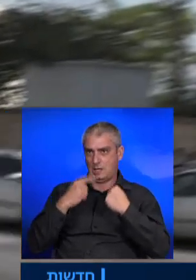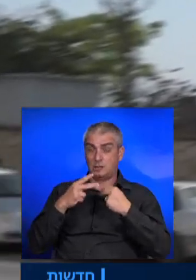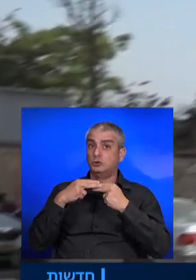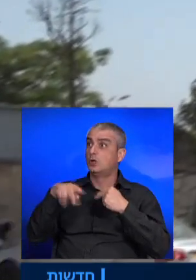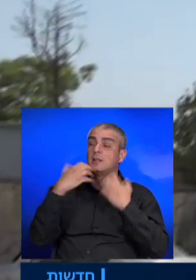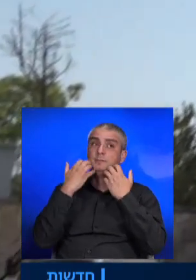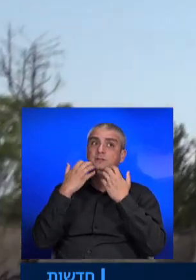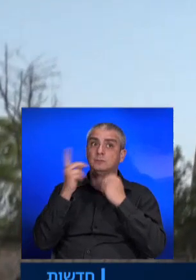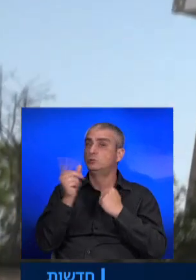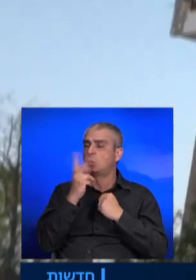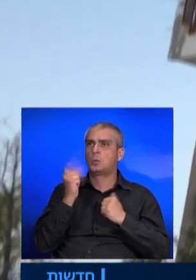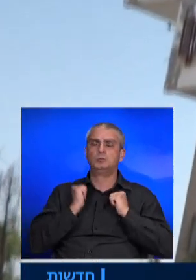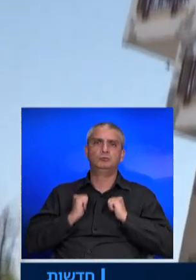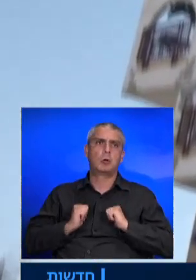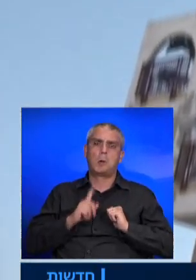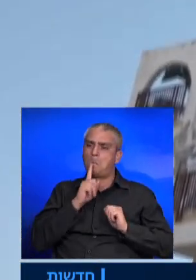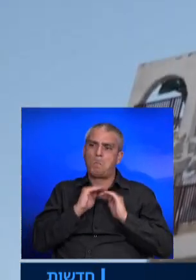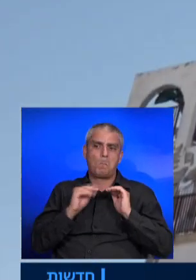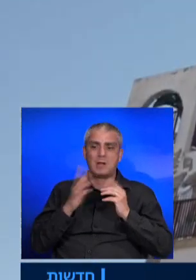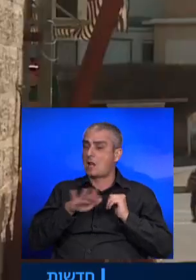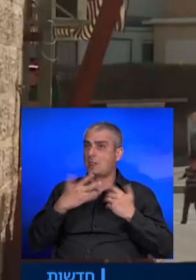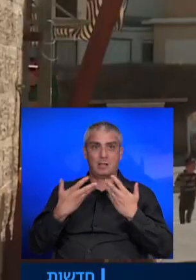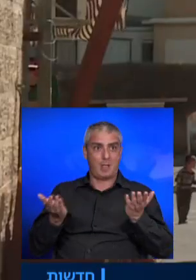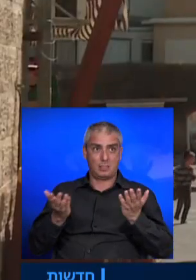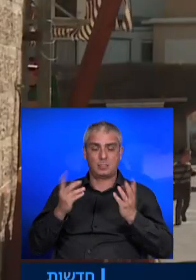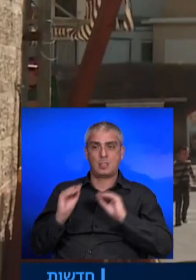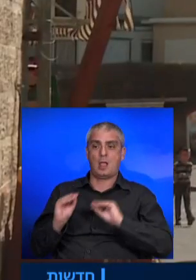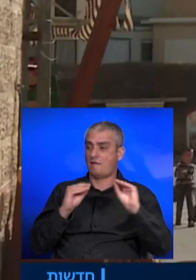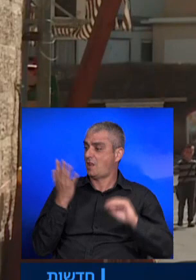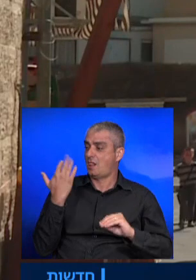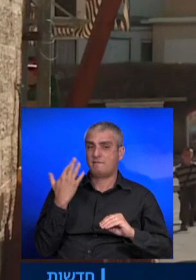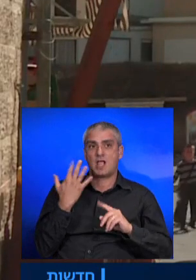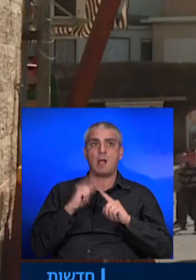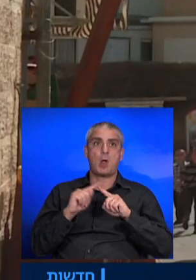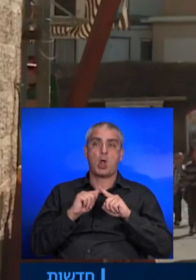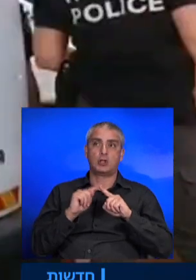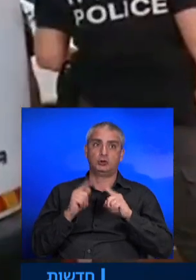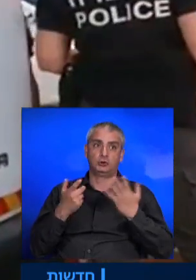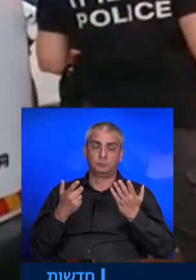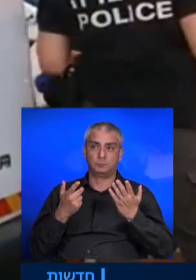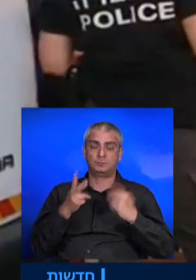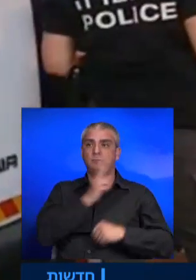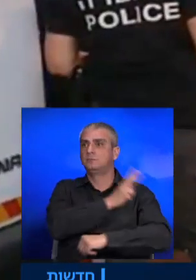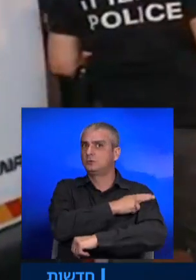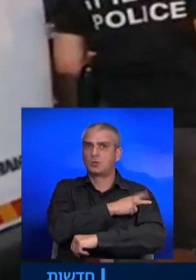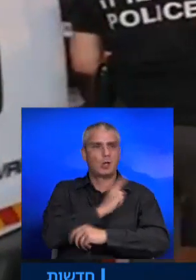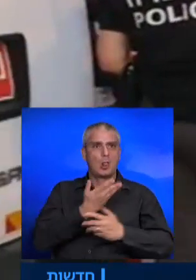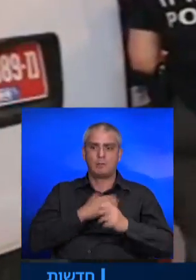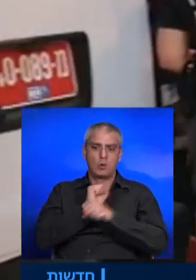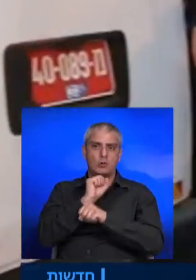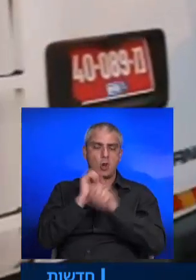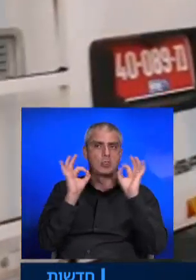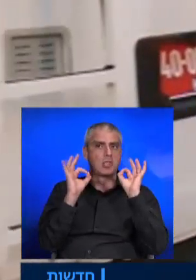שקט ומסוגר, ללא ילדים, שעבר לעיר רק לפני כמה חודשים. במשטרה לא התקבלו תלונות קודמות על